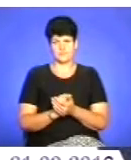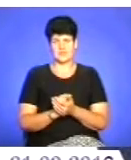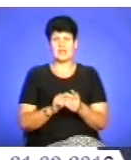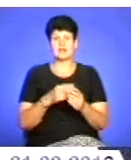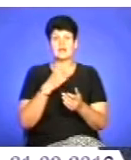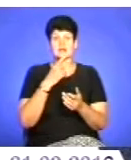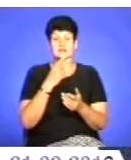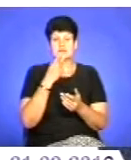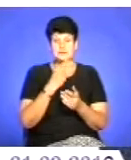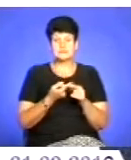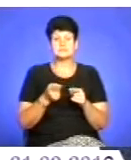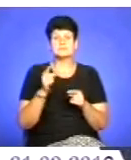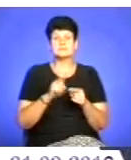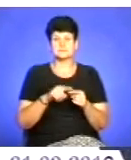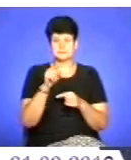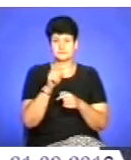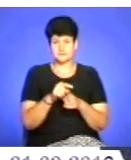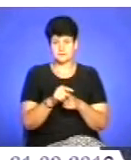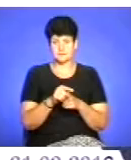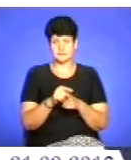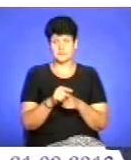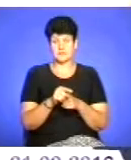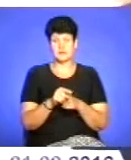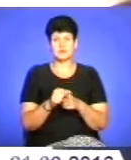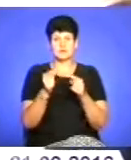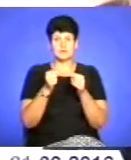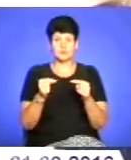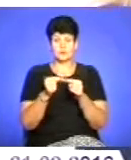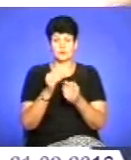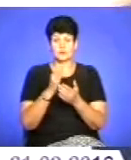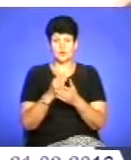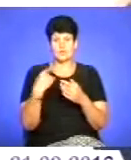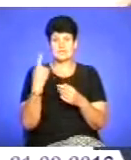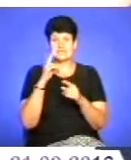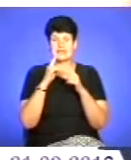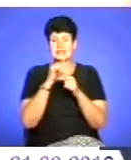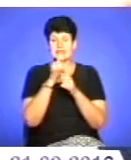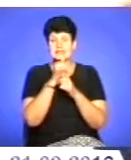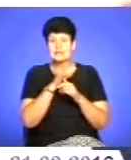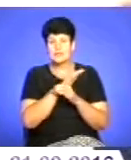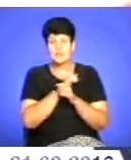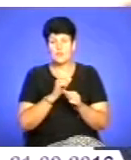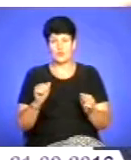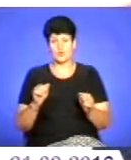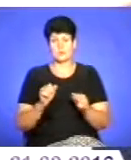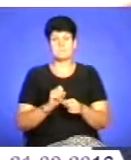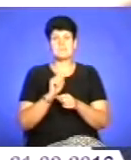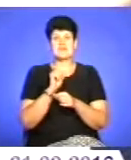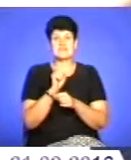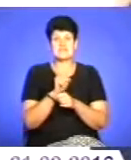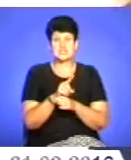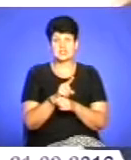Виходячи з наведеного, безсумнівним є, що обласна рада взагалі не може призначати